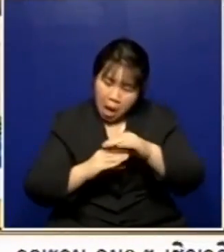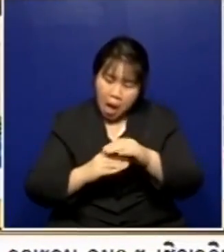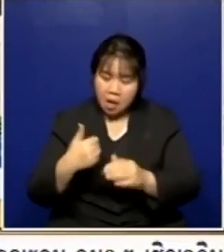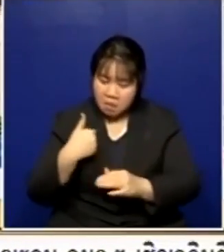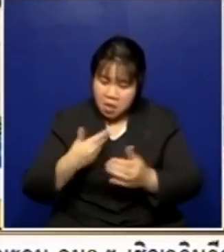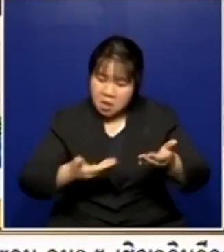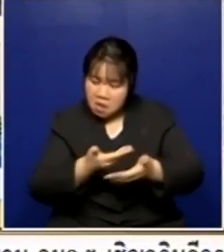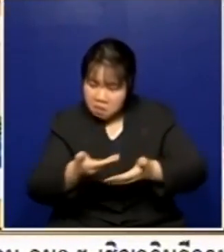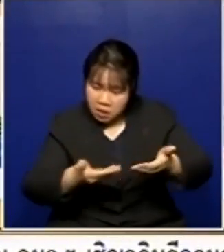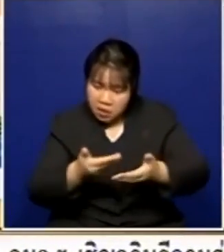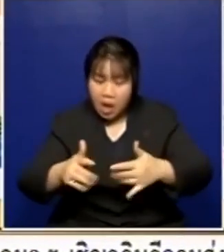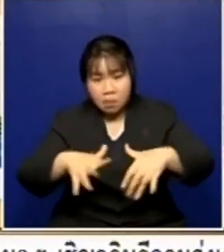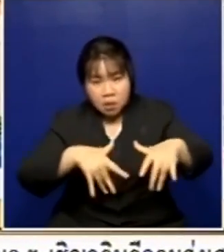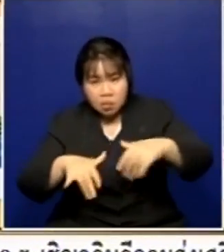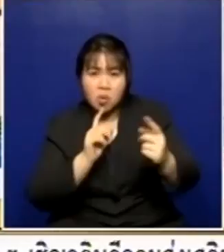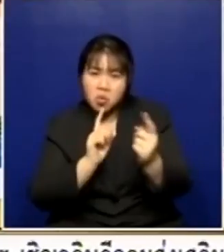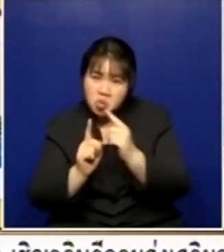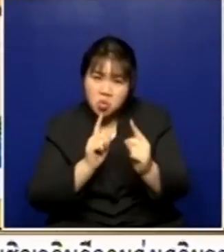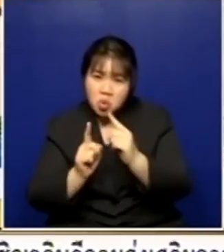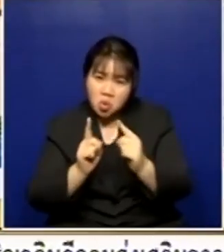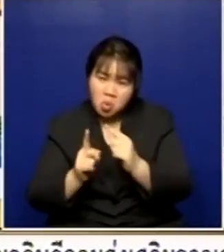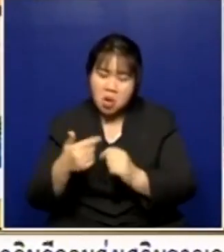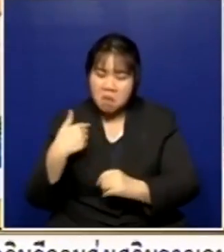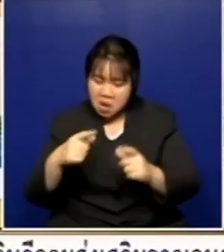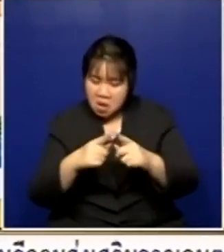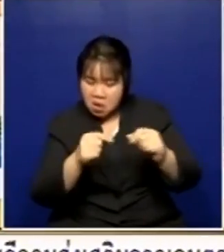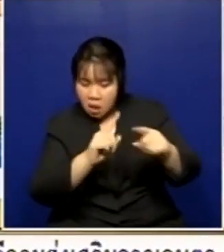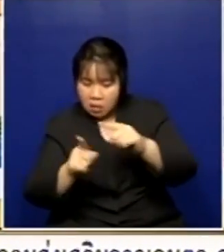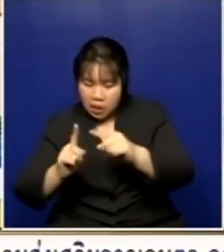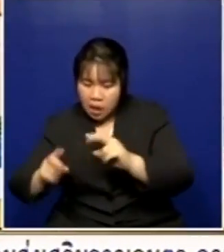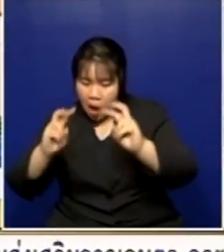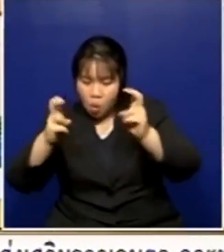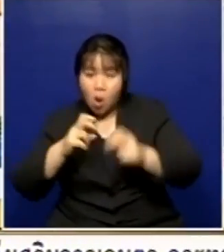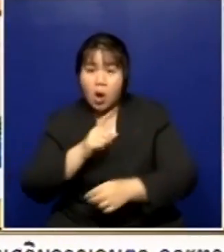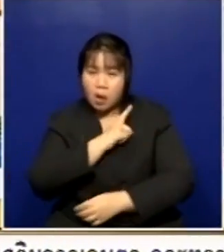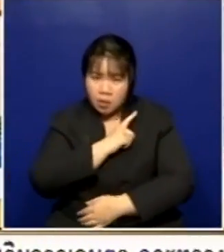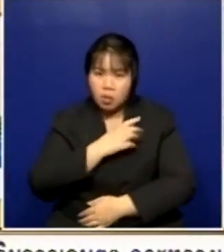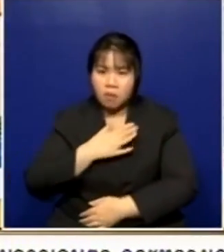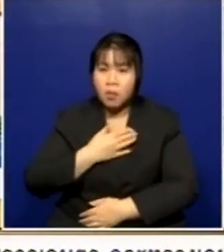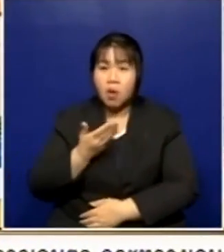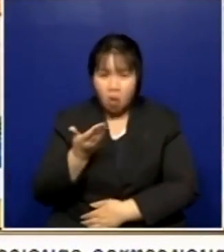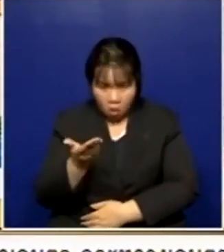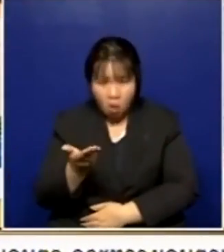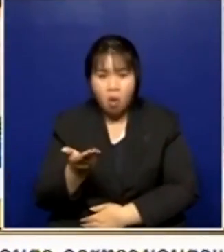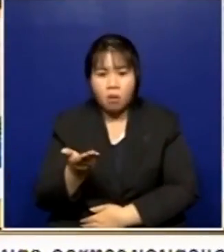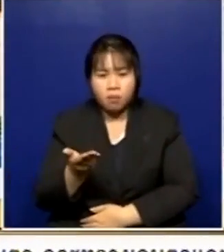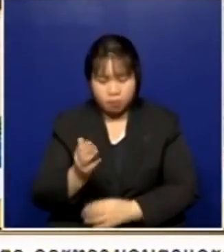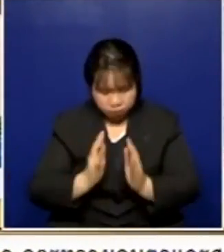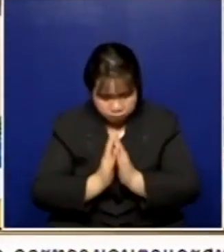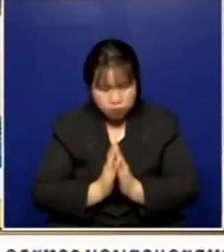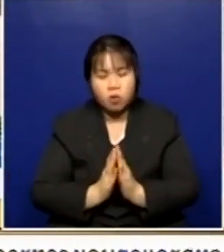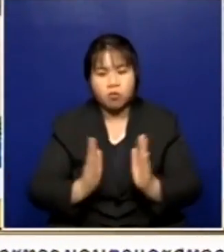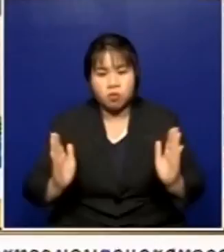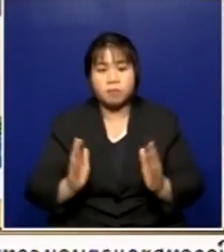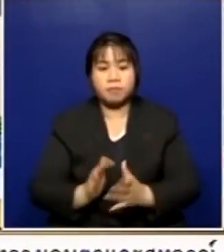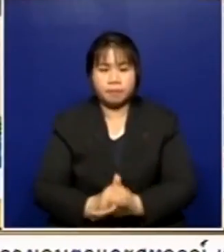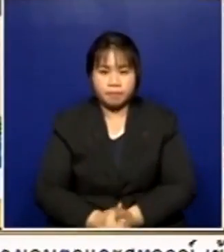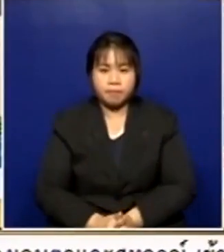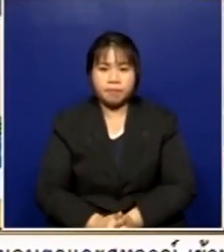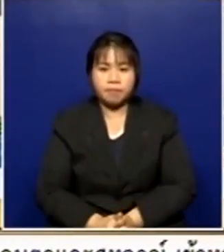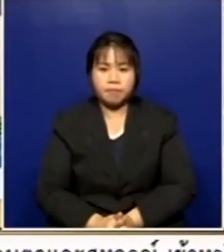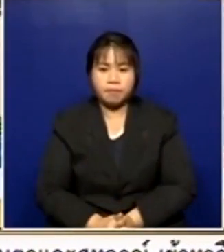ปรึกษาหารือกับประชาชนมีเรื่องใหญ่ๆมากมายขอนะคะเรื่องนี้ขอบคุณค่ะ